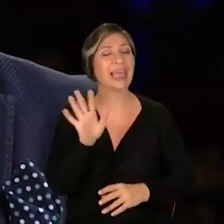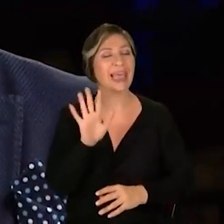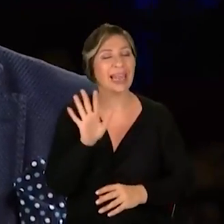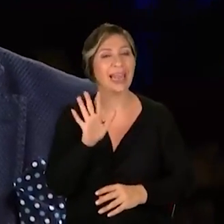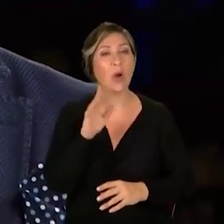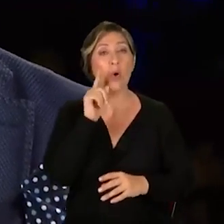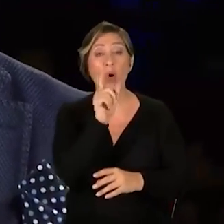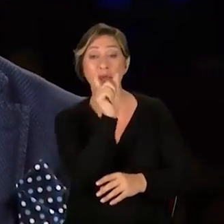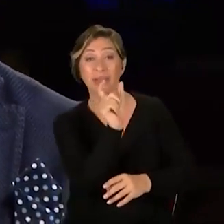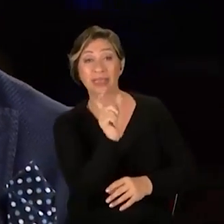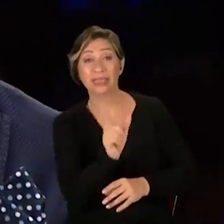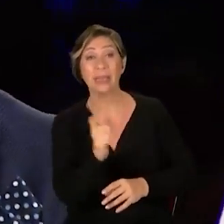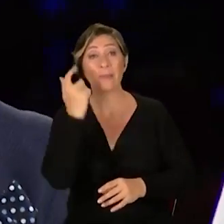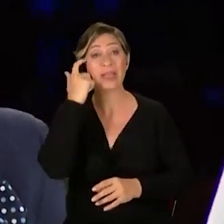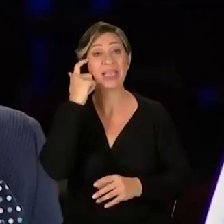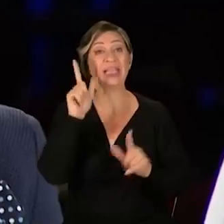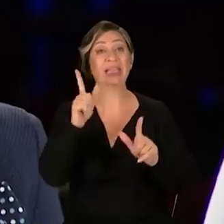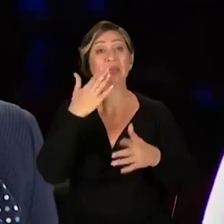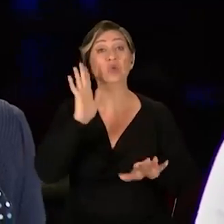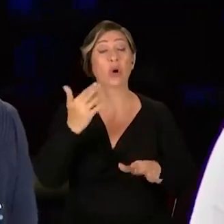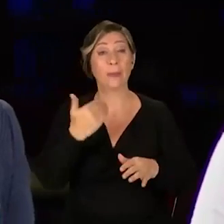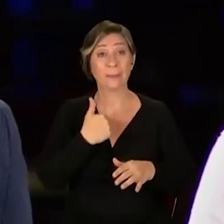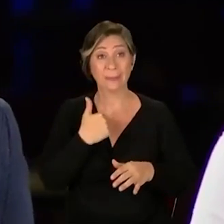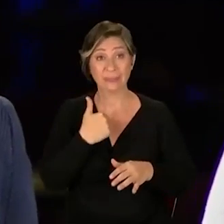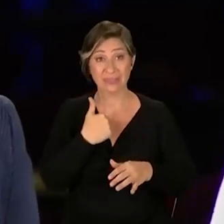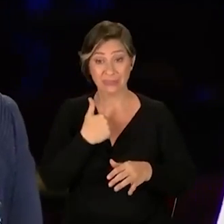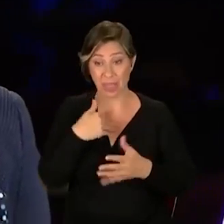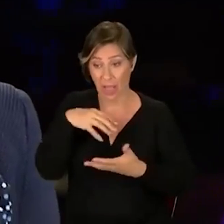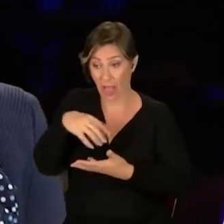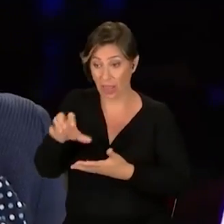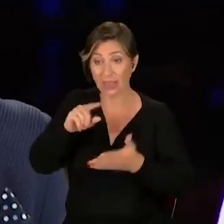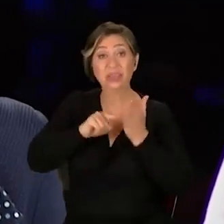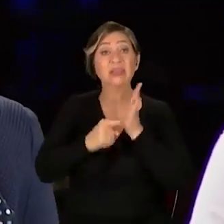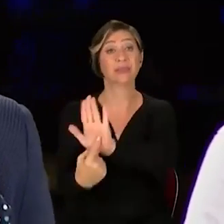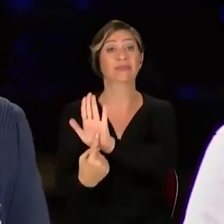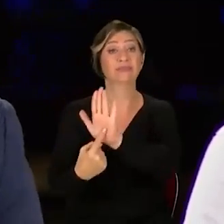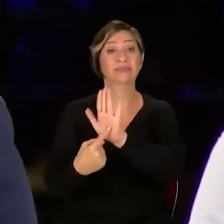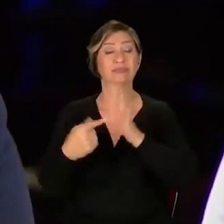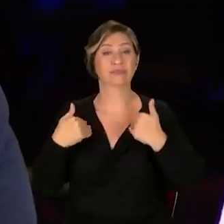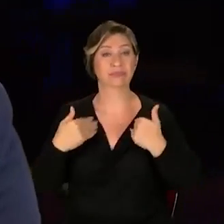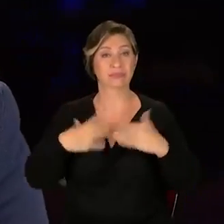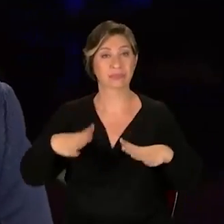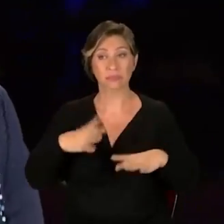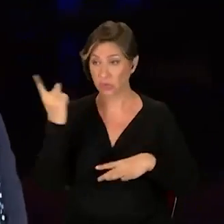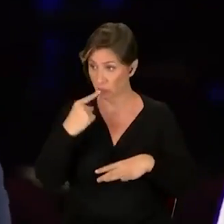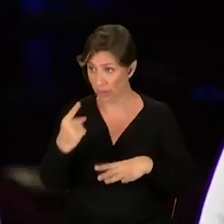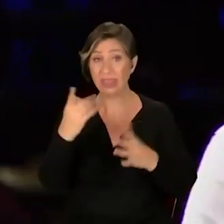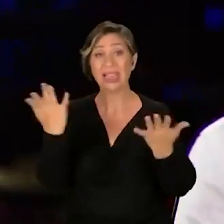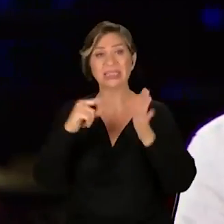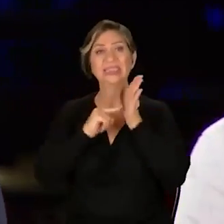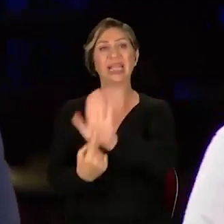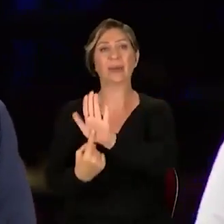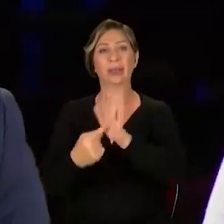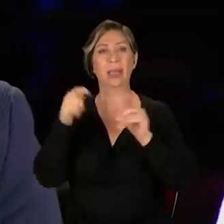O terminolojinin böyle bir bilgiye ihtiyacı yok. Çünkü bizim bulunduğumuz alan kanıta dayalı tıp. Hani bir şey söylediniz mi nasıl